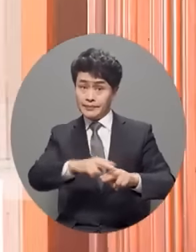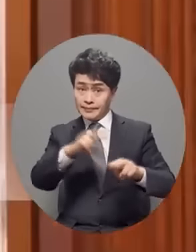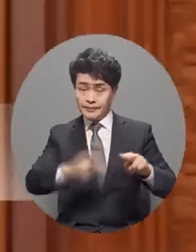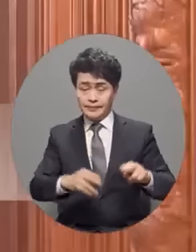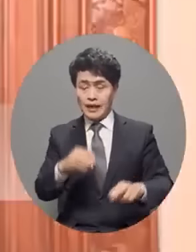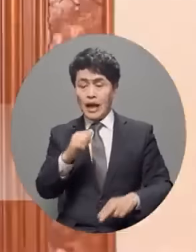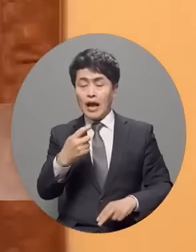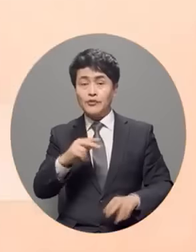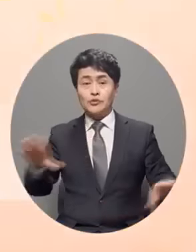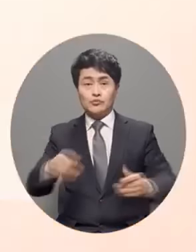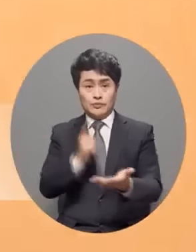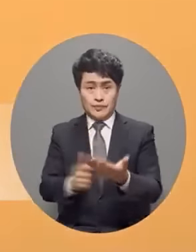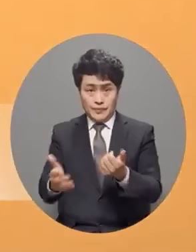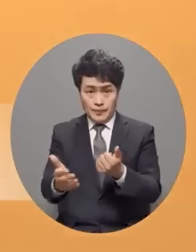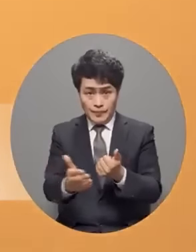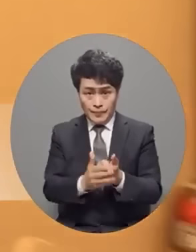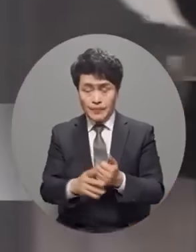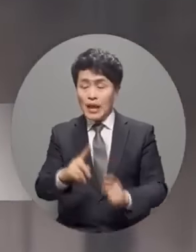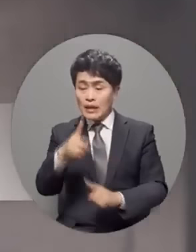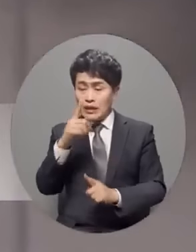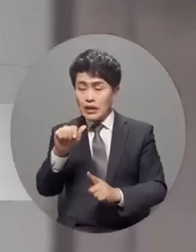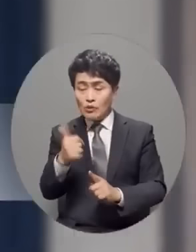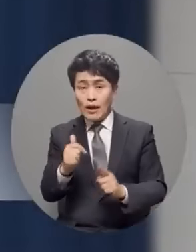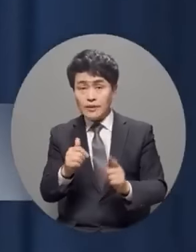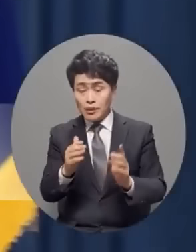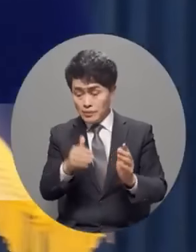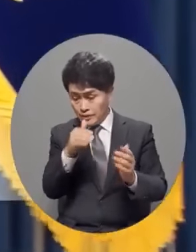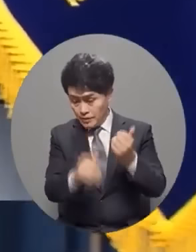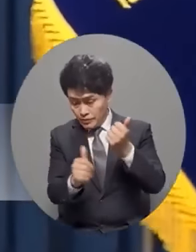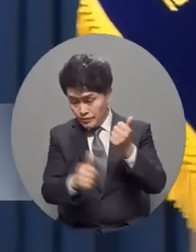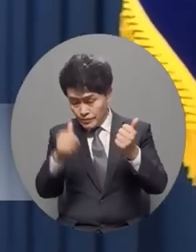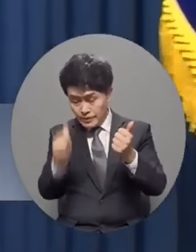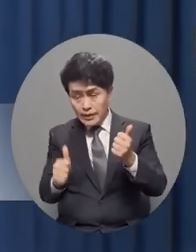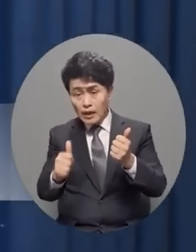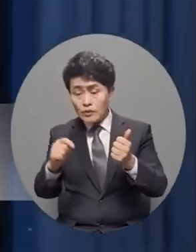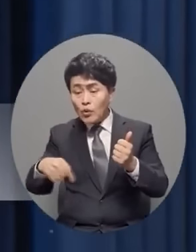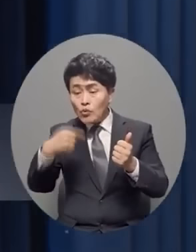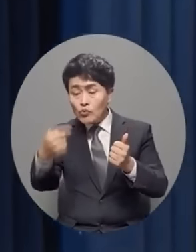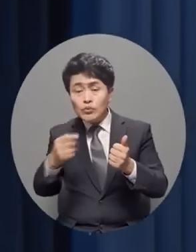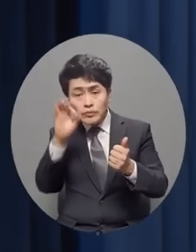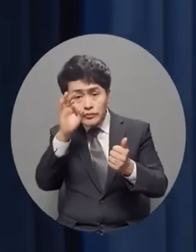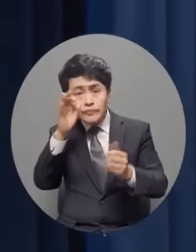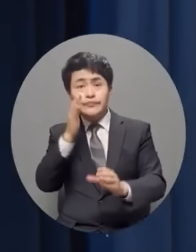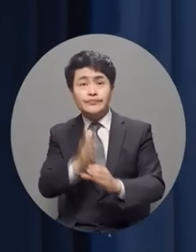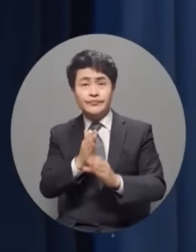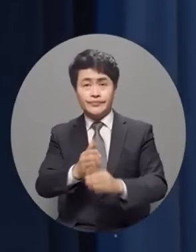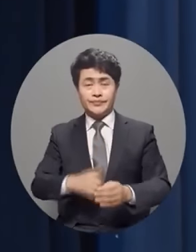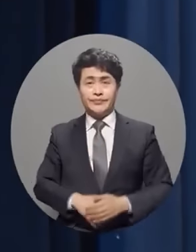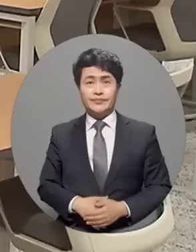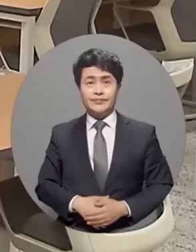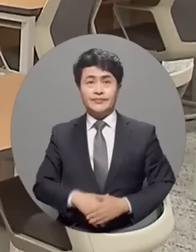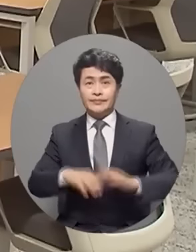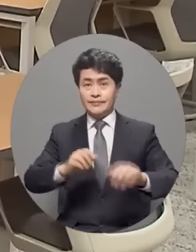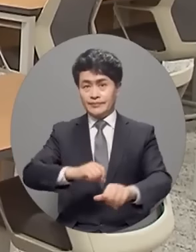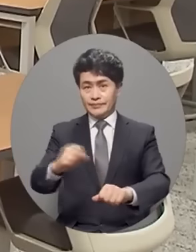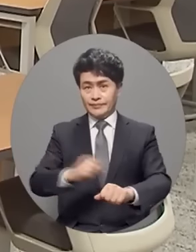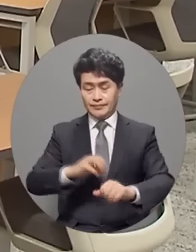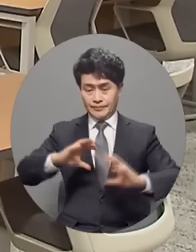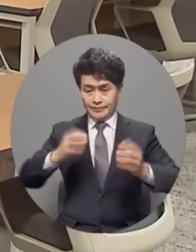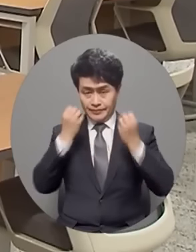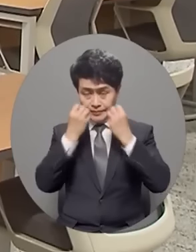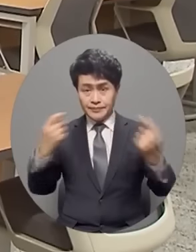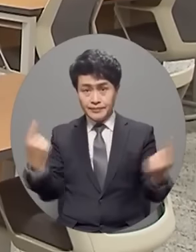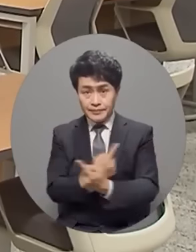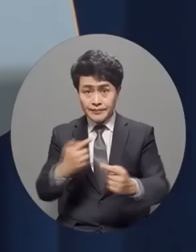한덕수 국무총리와 이관섭 비서실장 등 후임 인선도 고심 중인 것으로 알려졌습니다. 특히 국정 쇄신에